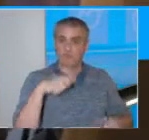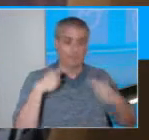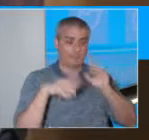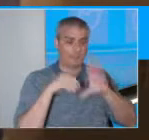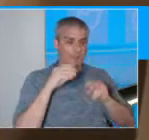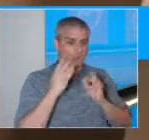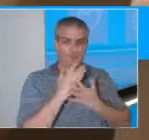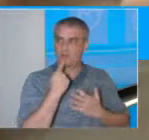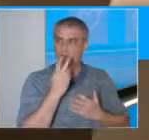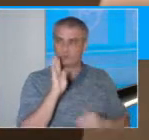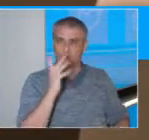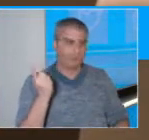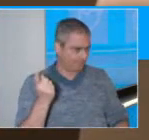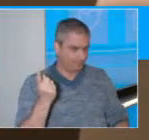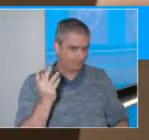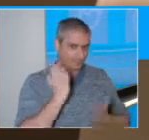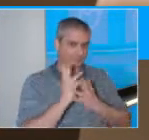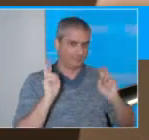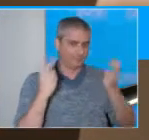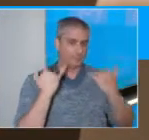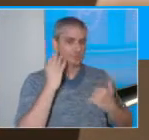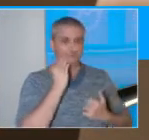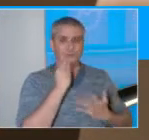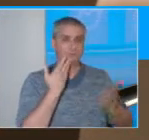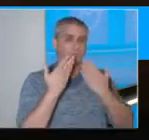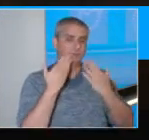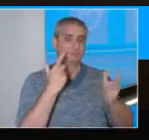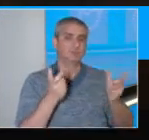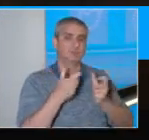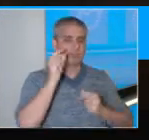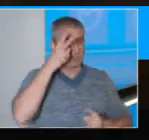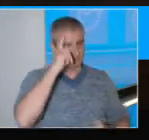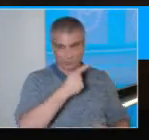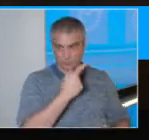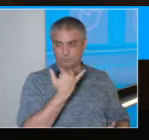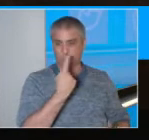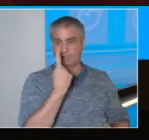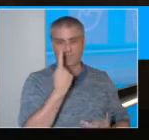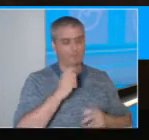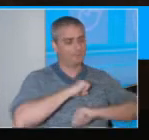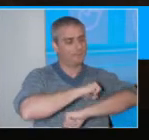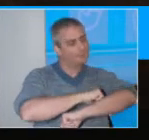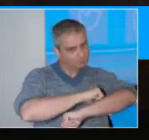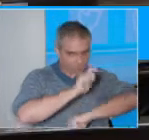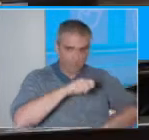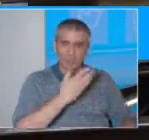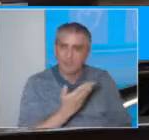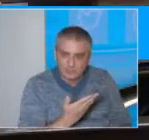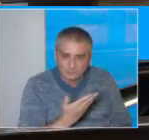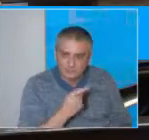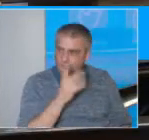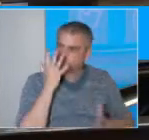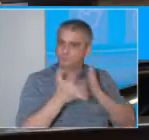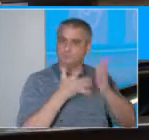לבחירות הזכרנו, נתניהו כינס היום בצהריים את ישיבת סיעת הליכוד, כאן באחת ממרפסות הכנסת,